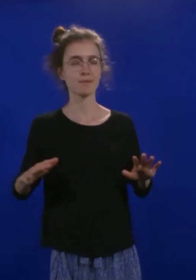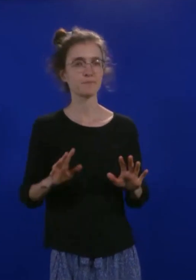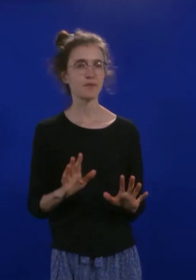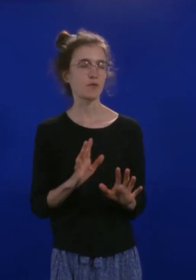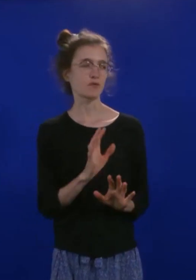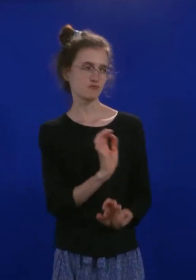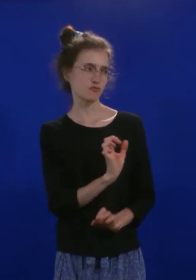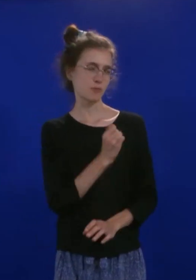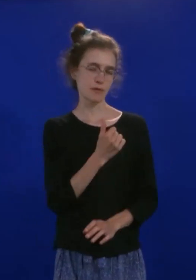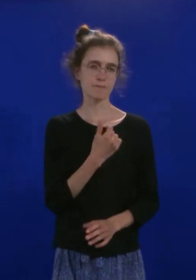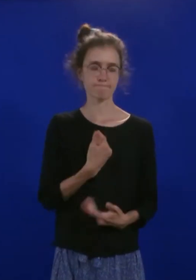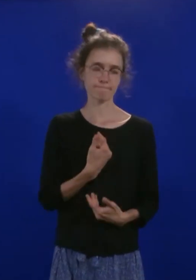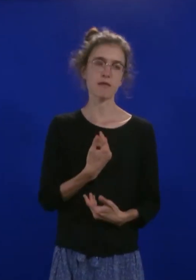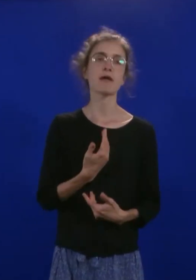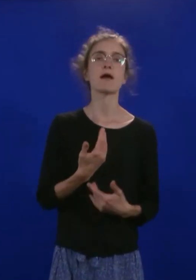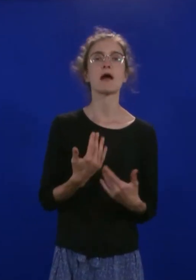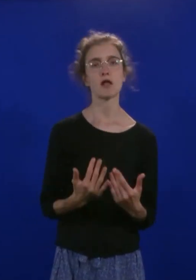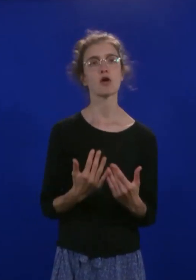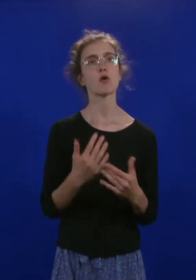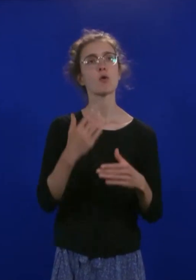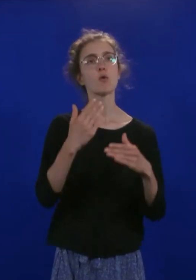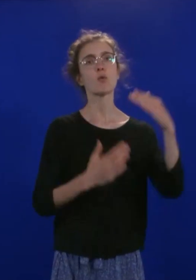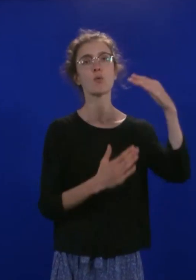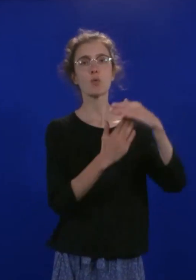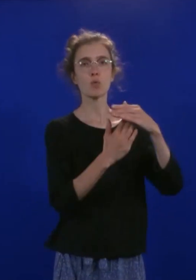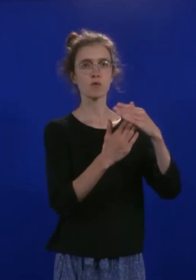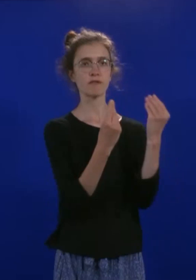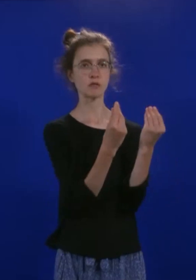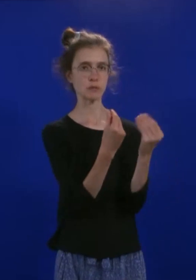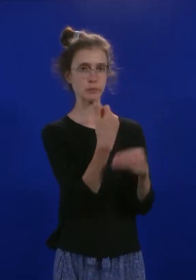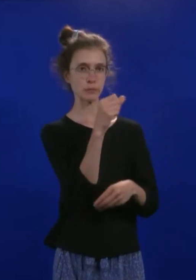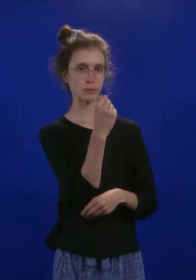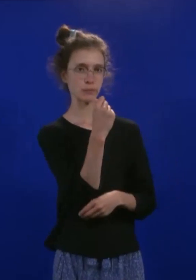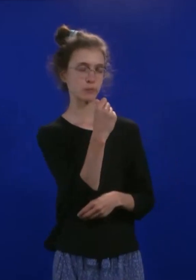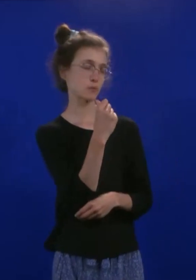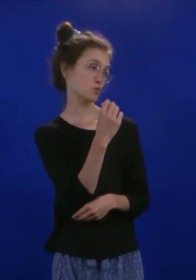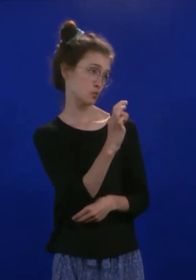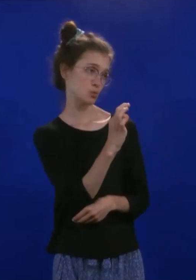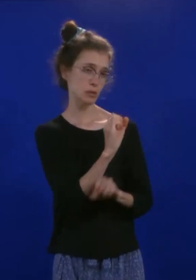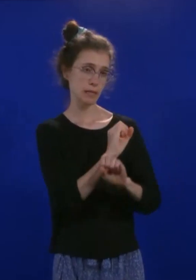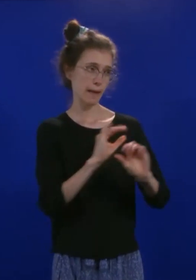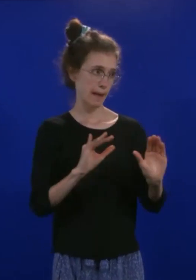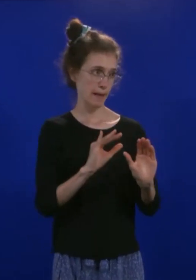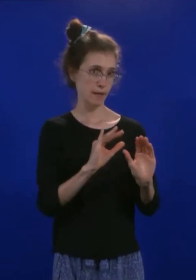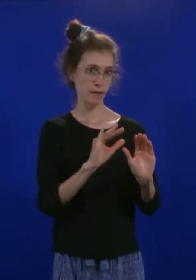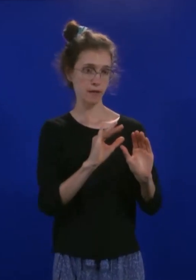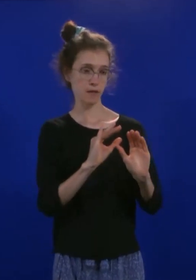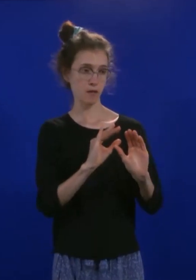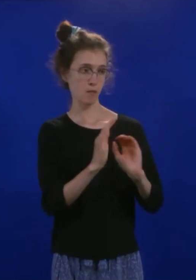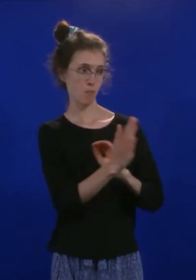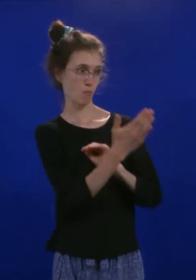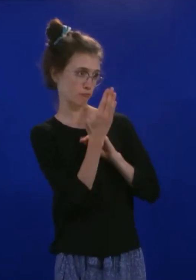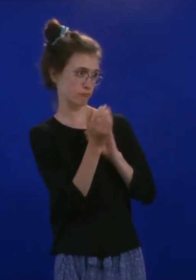Les comptes financiers uniques, cela vient d'être dit par les collègues de l'opposition, traduisent effectivement et très concrètement nos réalisations de